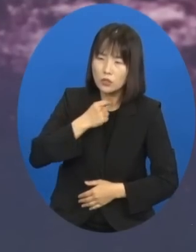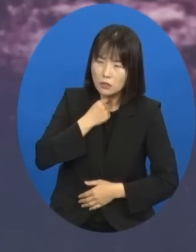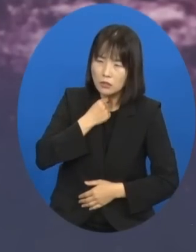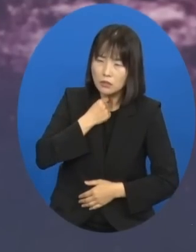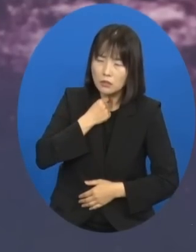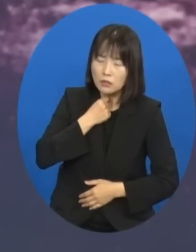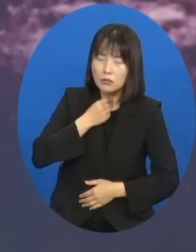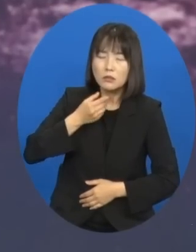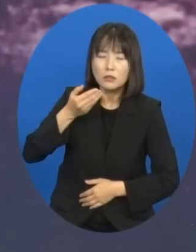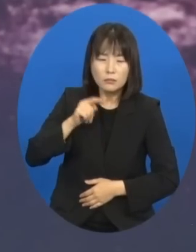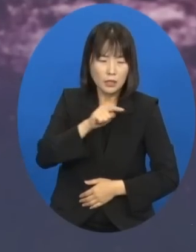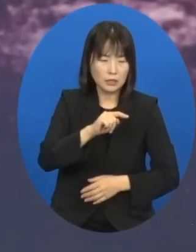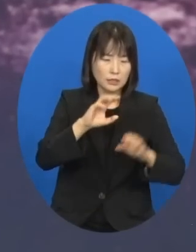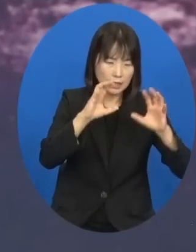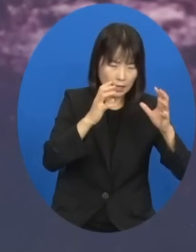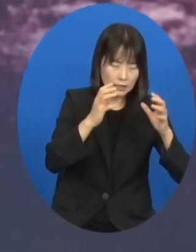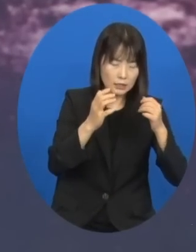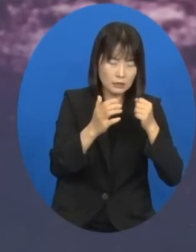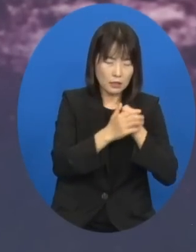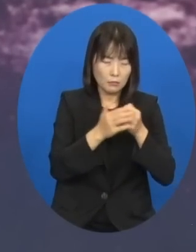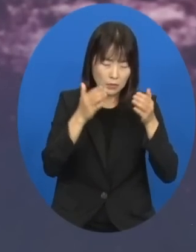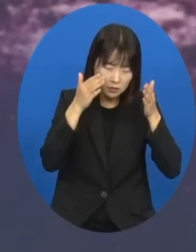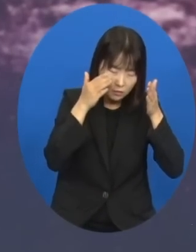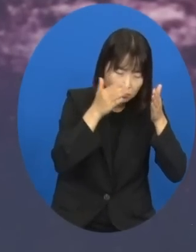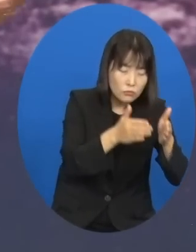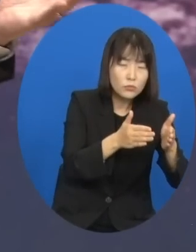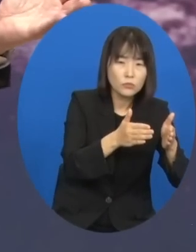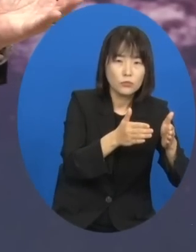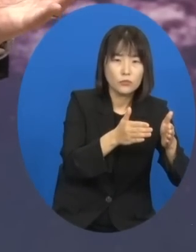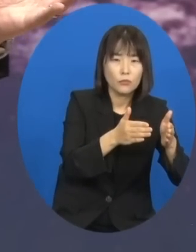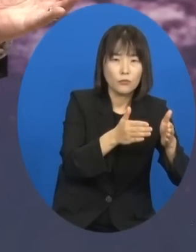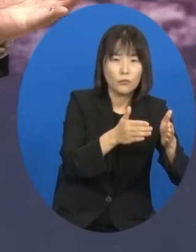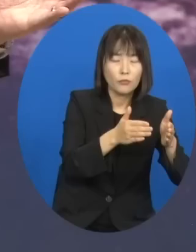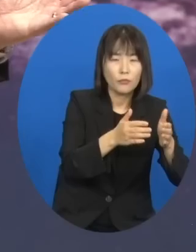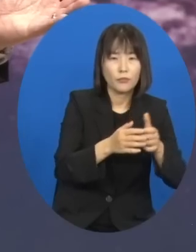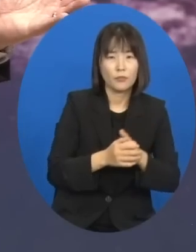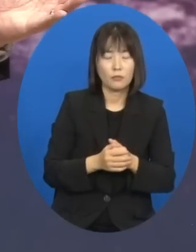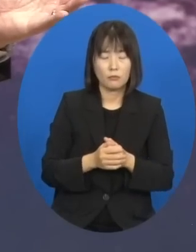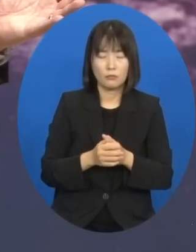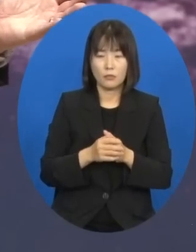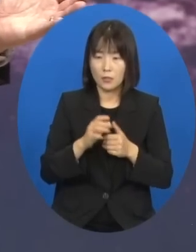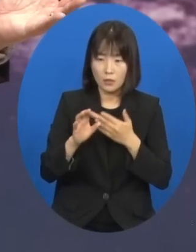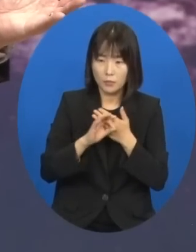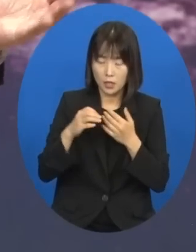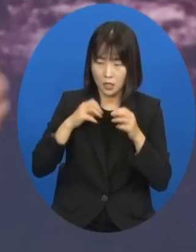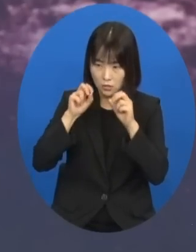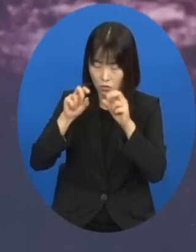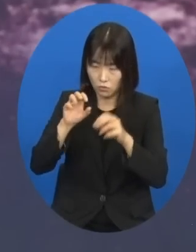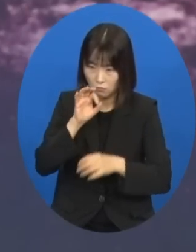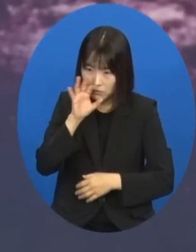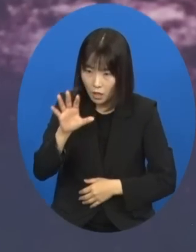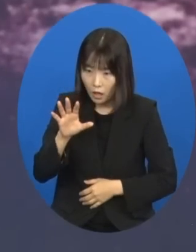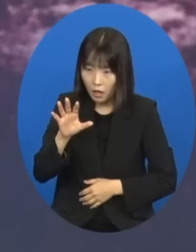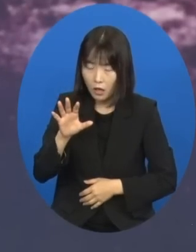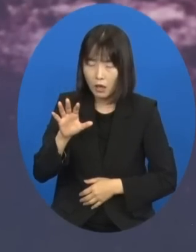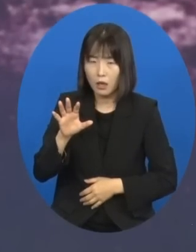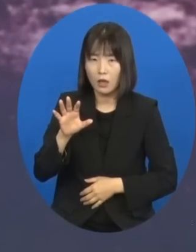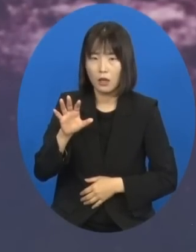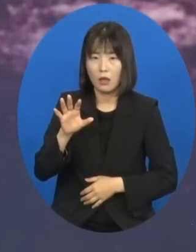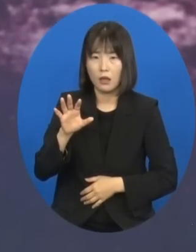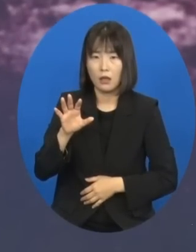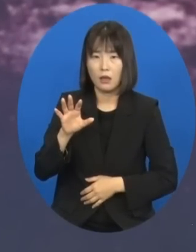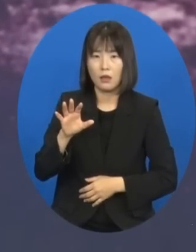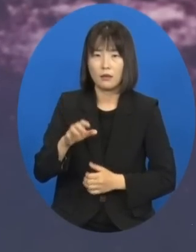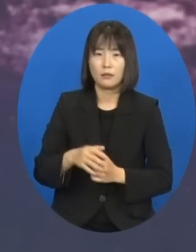그 아이 때문에 여러분 못 가잖아요. 그럼 나는 선교도 못하고 그렇게 나는 사는 건가? 근데